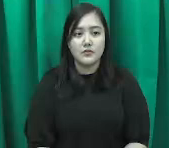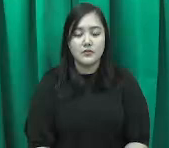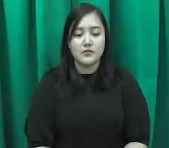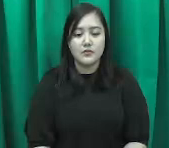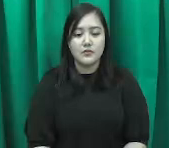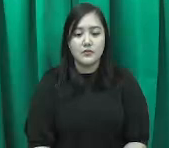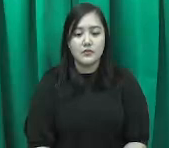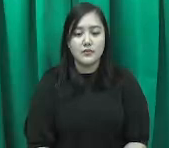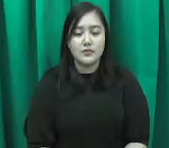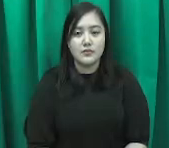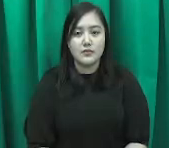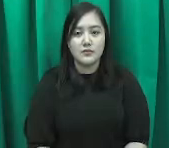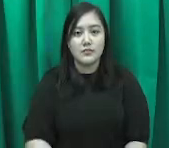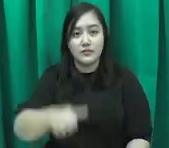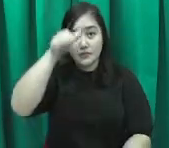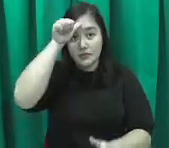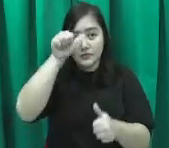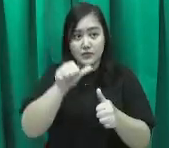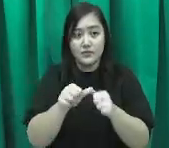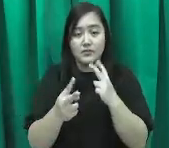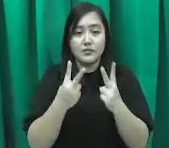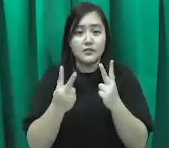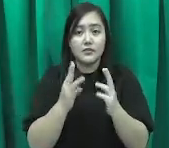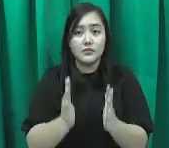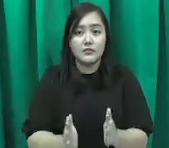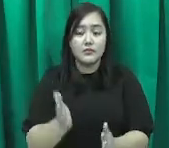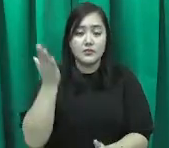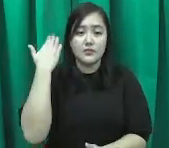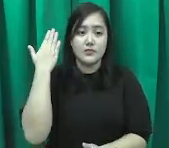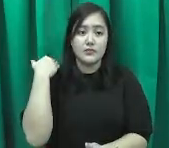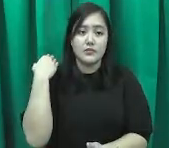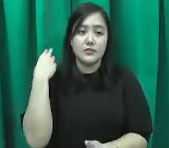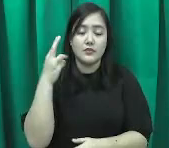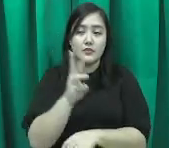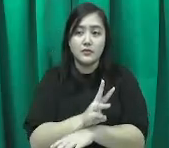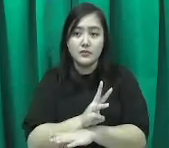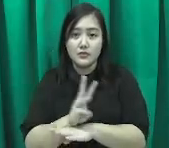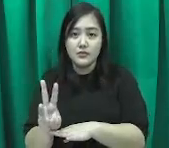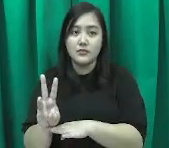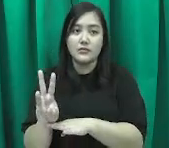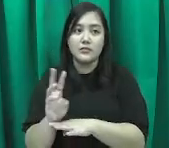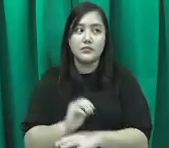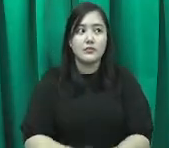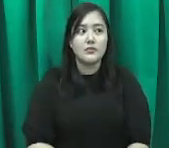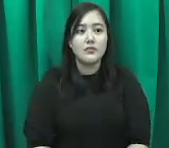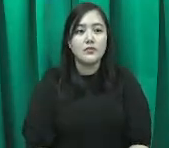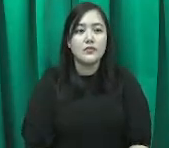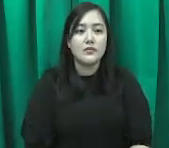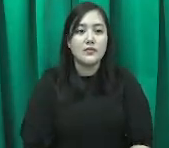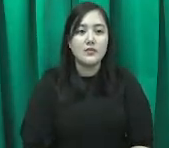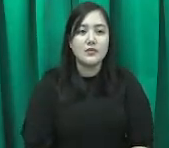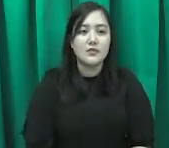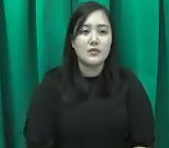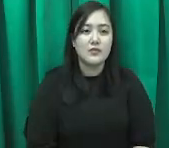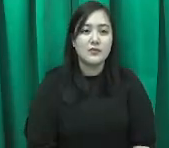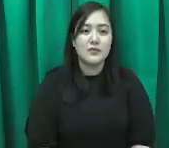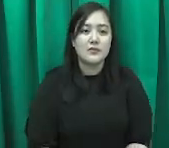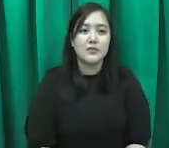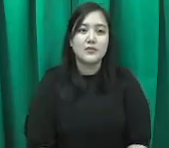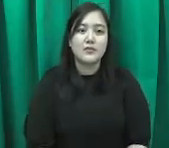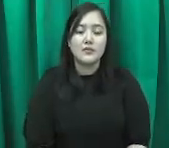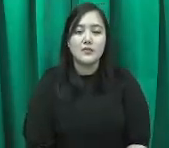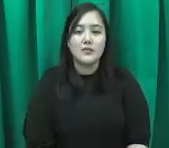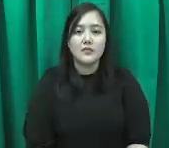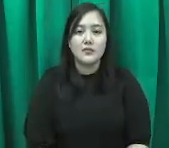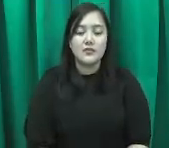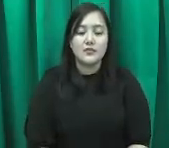Janus. Si Janus, diba? Isa sa naging problema rin nila, syempre, sundalo si ano si Janus na assign siya sa malayo. Yes. And